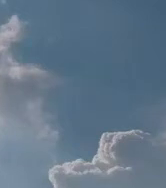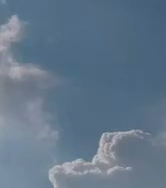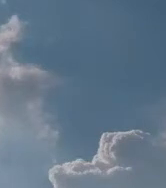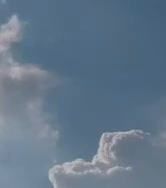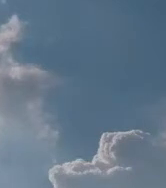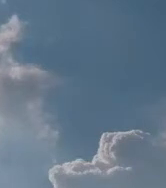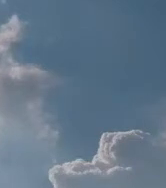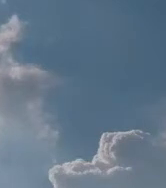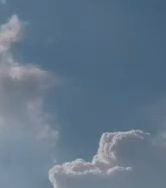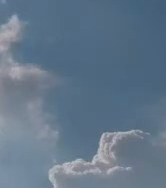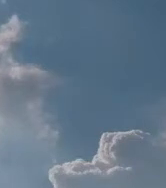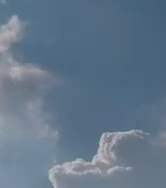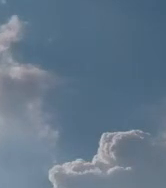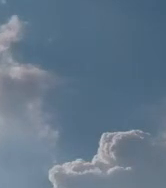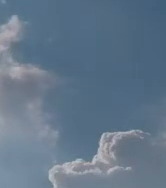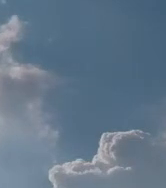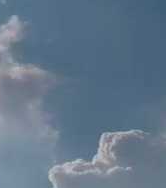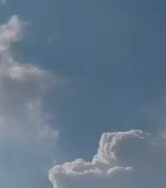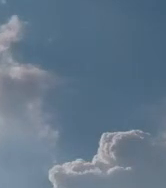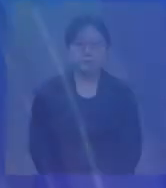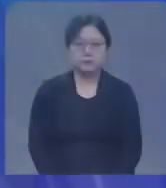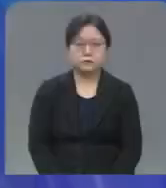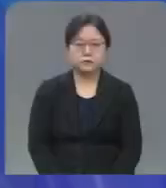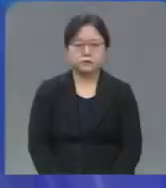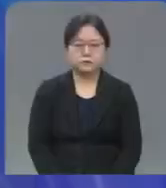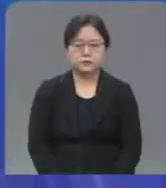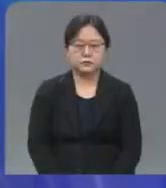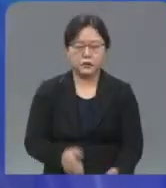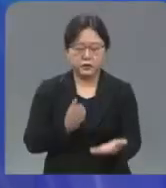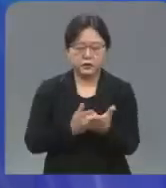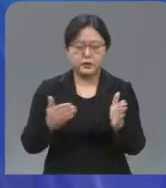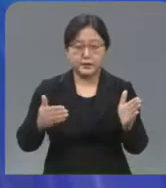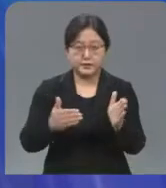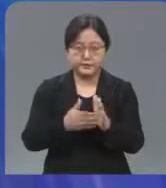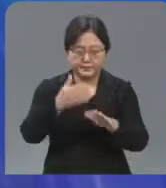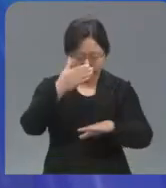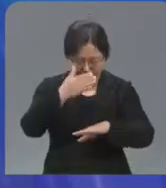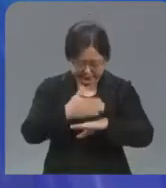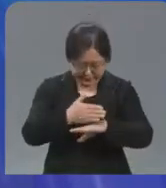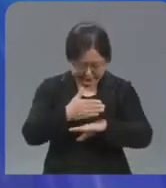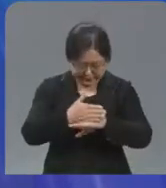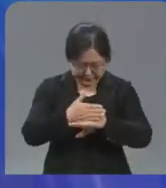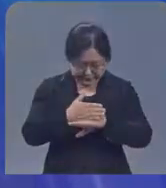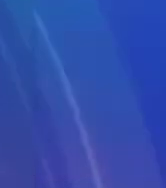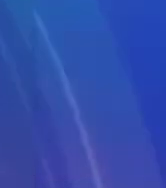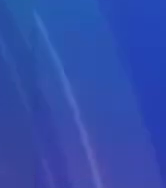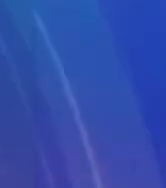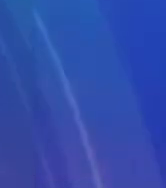있습니다. 내셨습니다. 뉴스를 마칩니다. 여러분 고맙습니다.